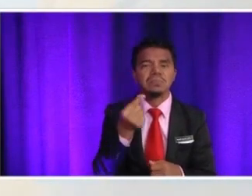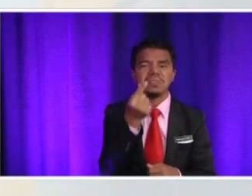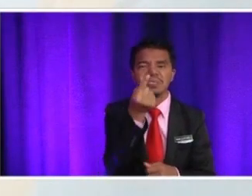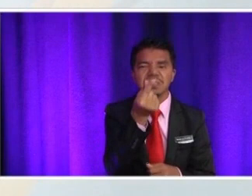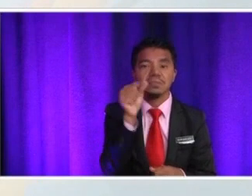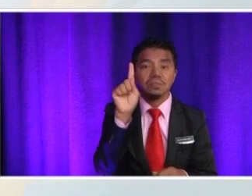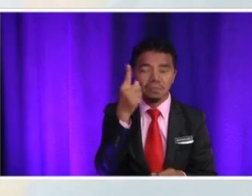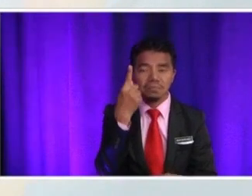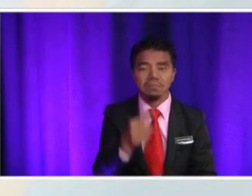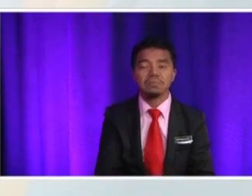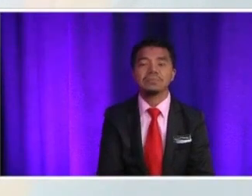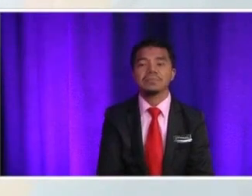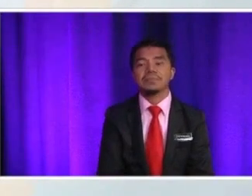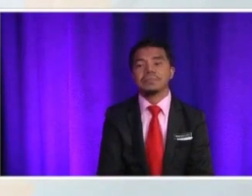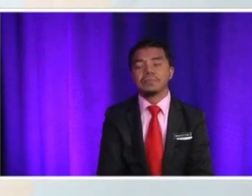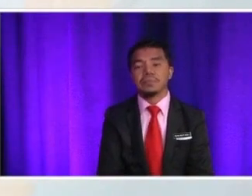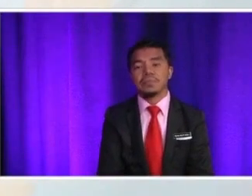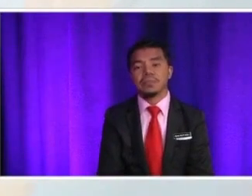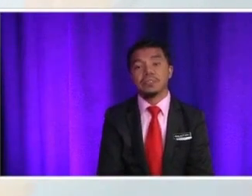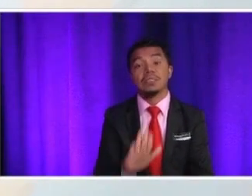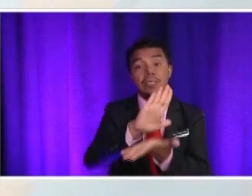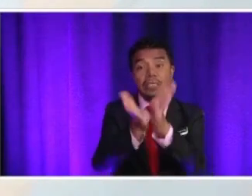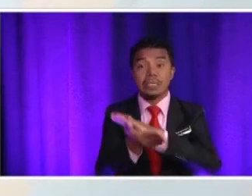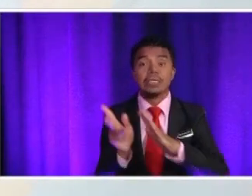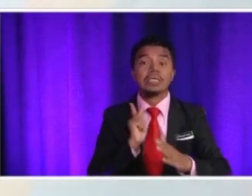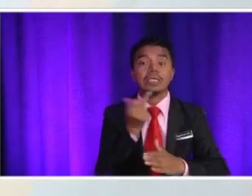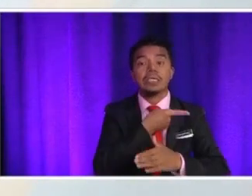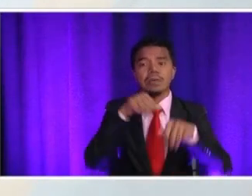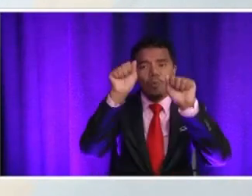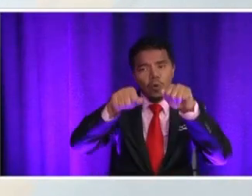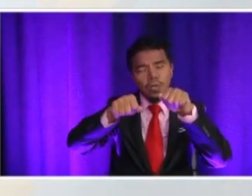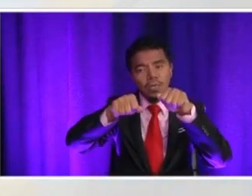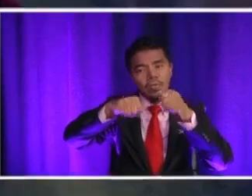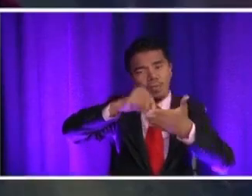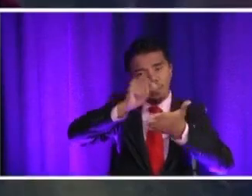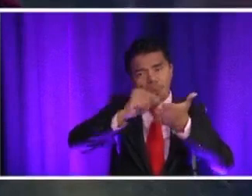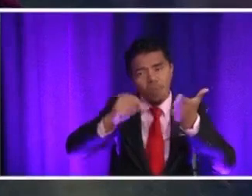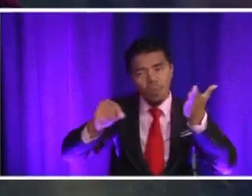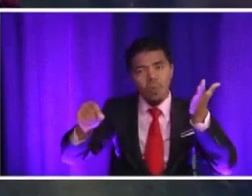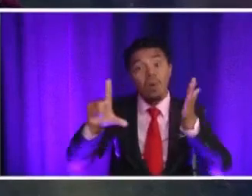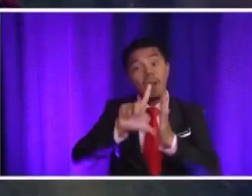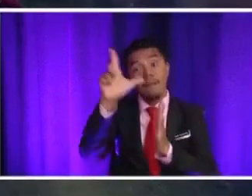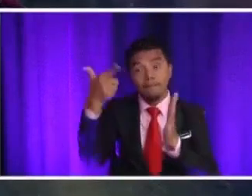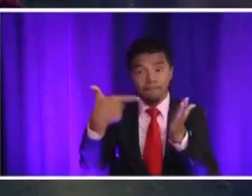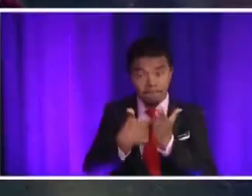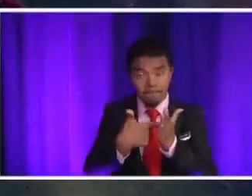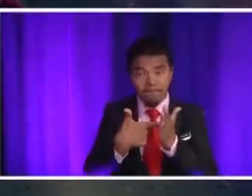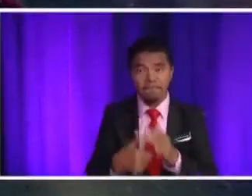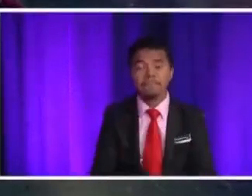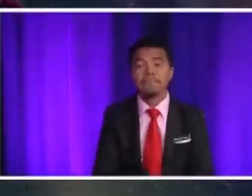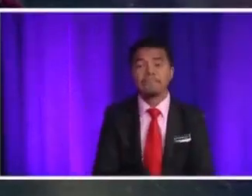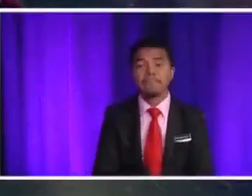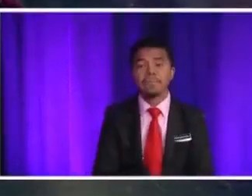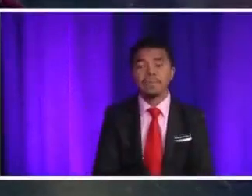menampakkan tentang kefahaman kita dalam kita menjawab soalan kita. Cikgu Eliza, saya nak tanya, kalau nak tulis jawapan untuk keterangan memang perlu